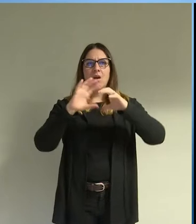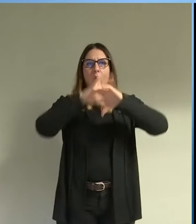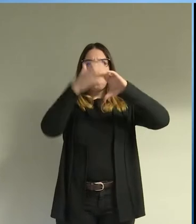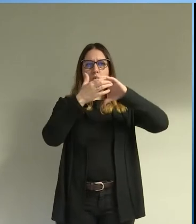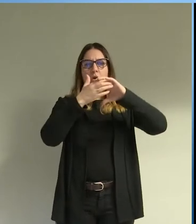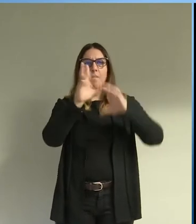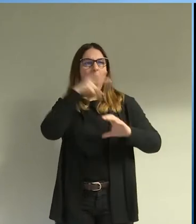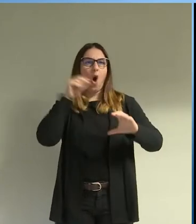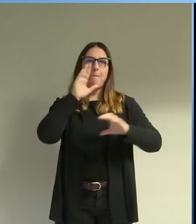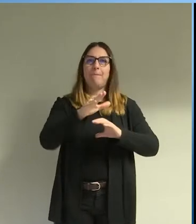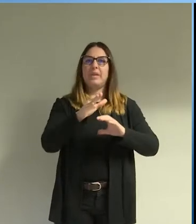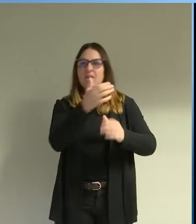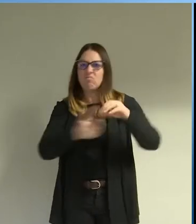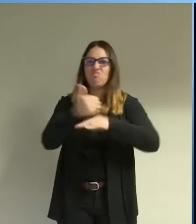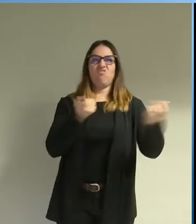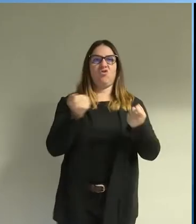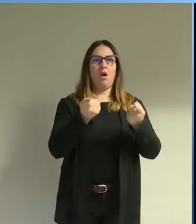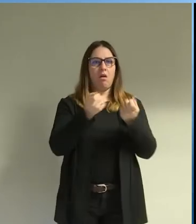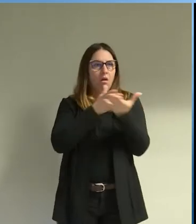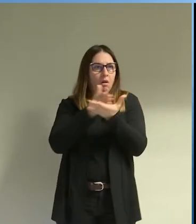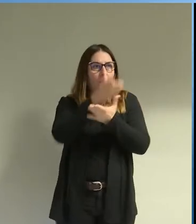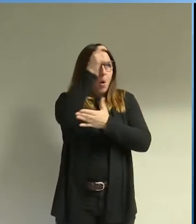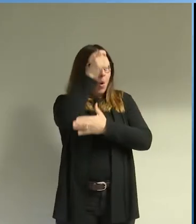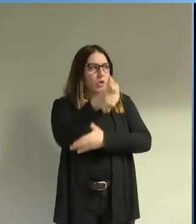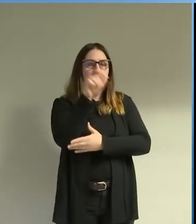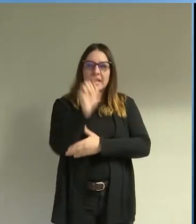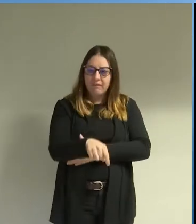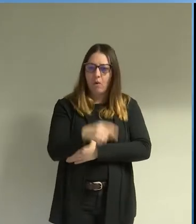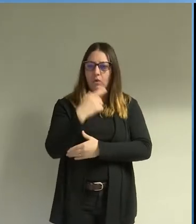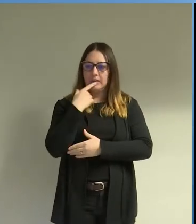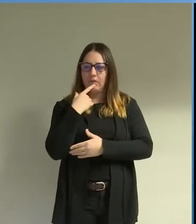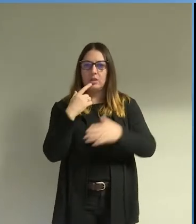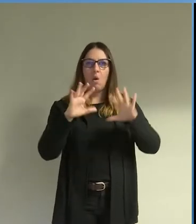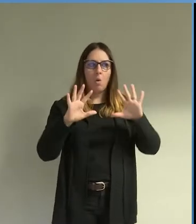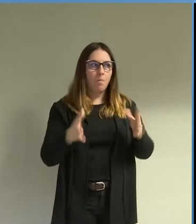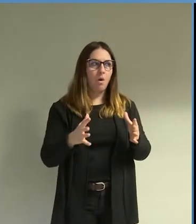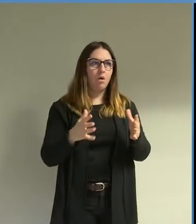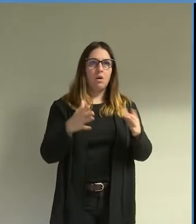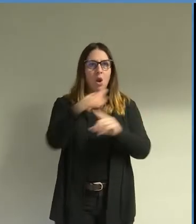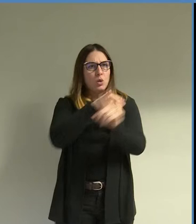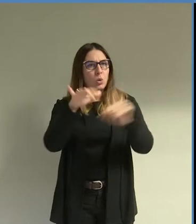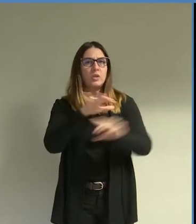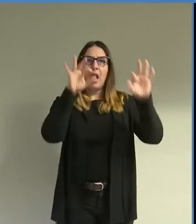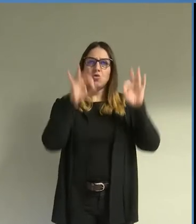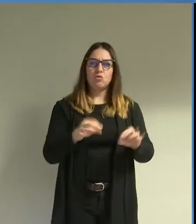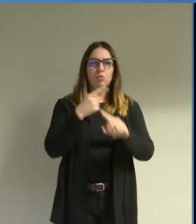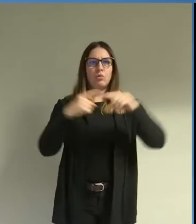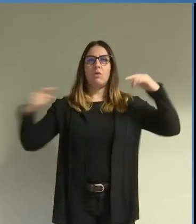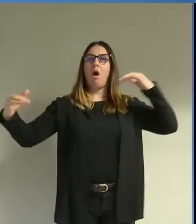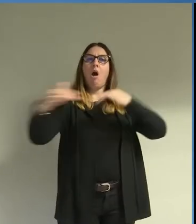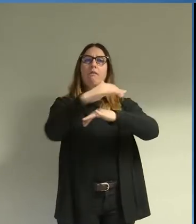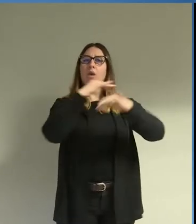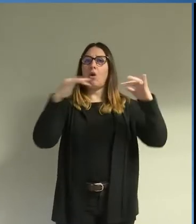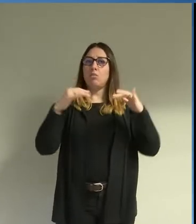qui soit lucide no - vers un futur qu'ils soient collectifs et désirable qui soit socialement juste et environs environnementalement